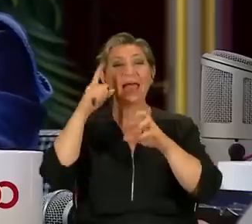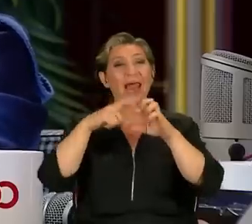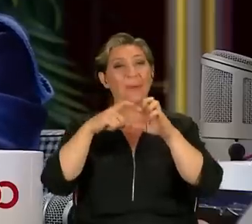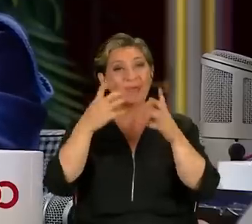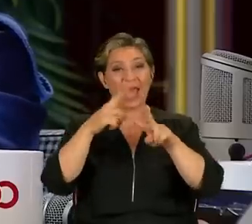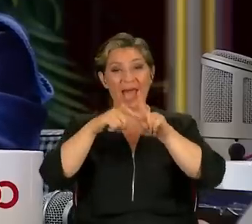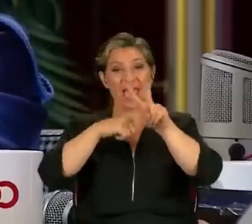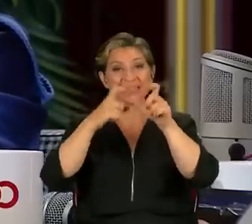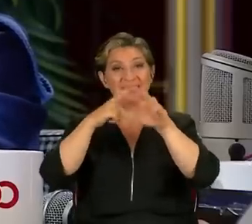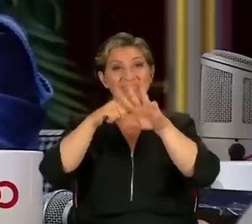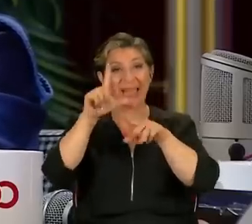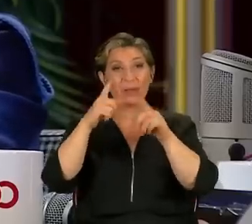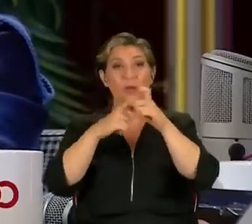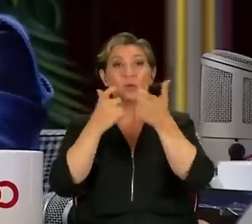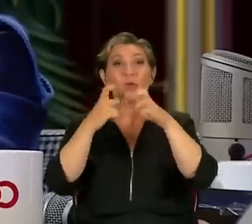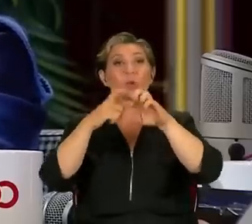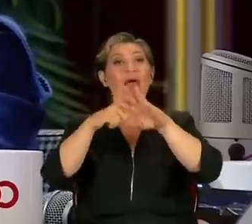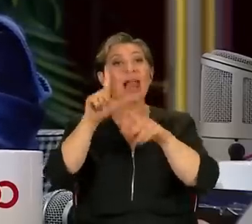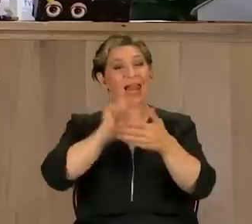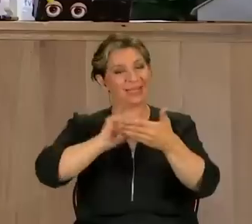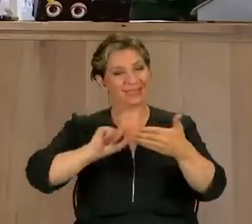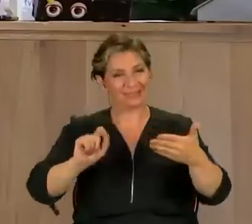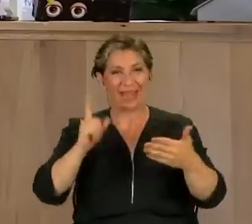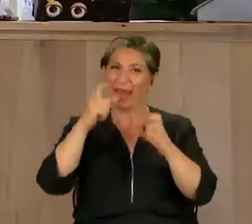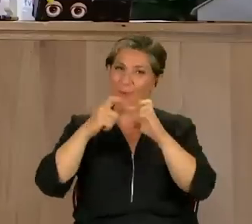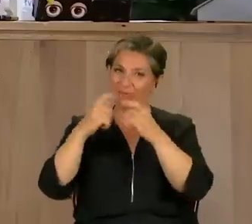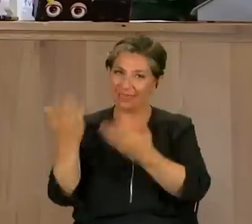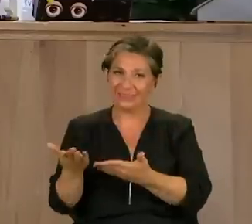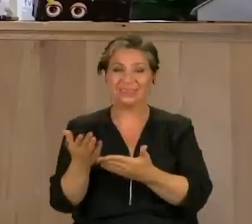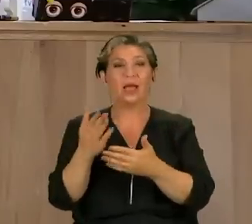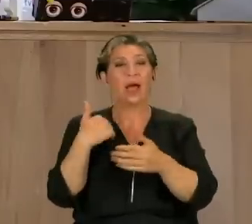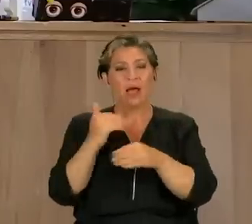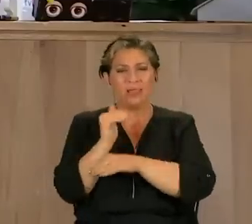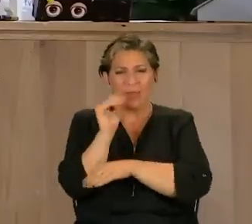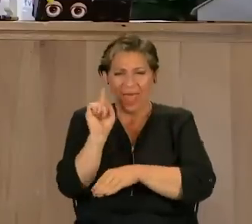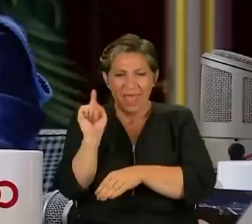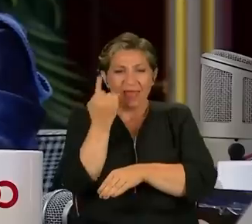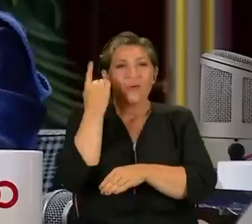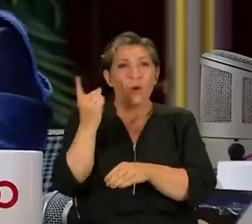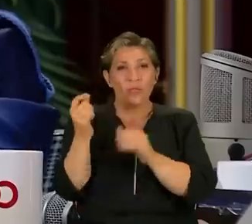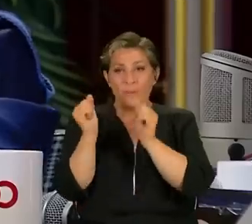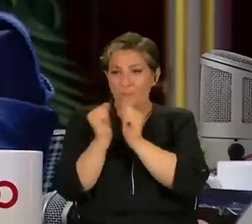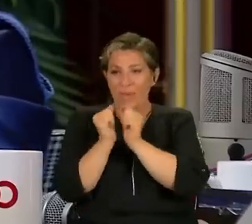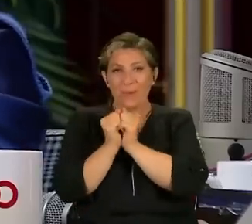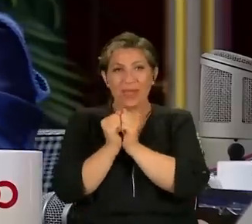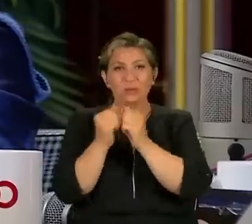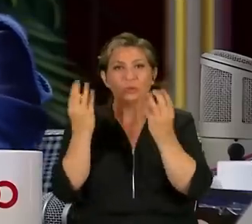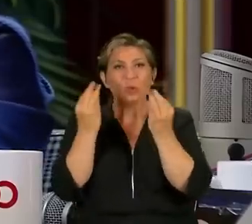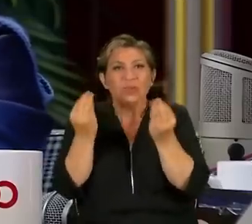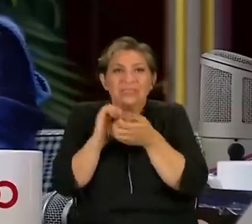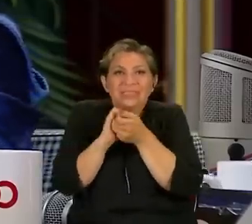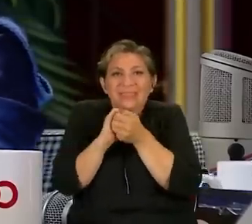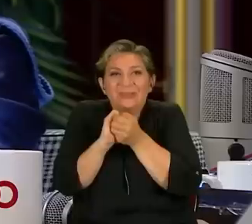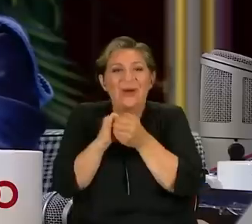rahmetli Aysel Gürel yazdı sözlerini. Hayatımda ilk defa onunla çok sıkı